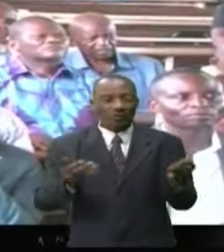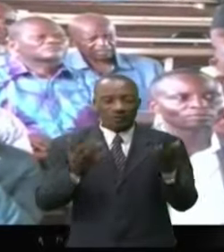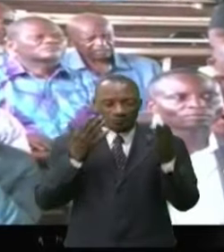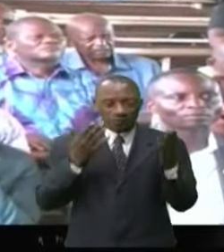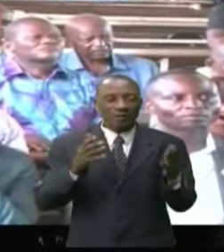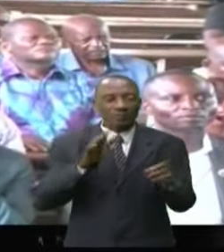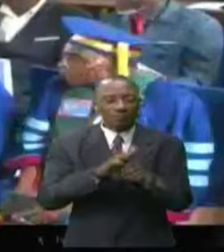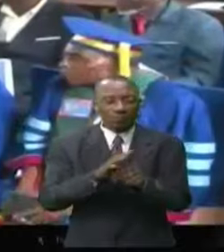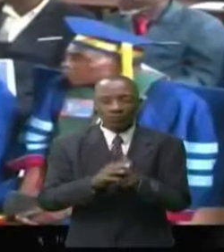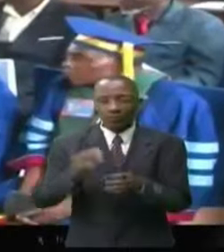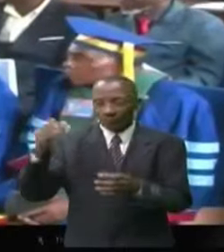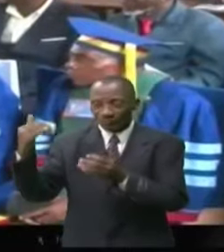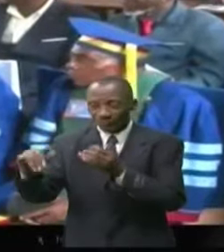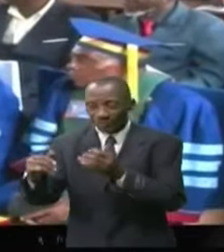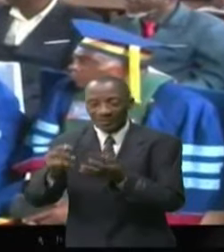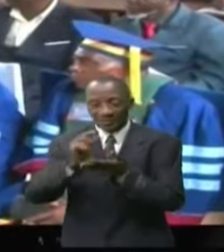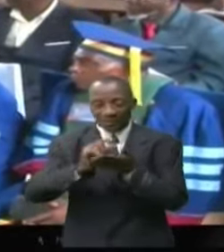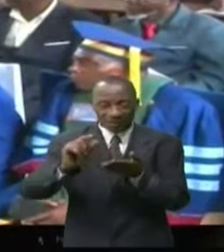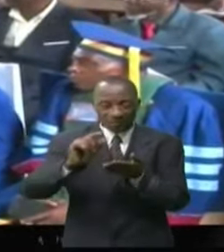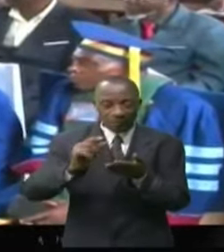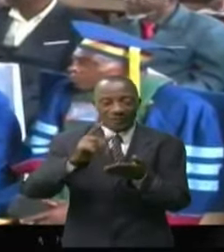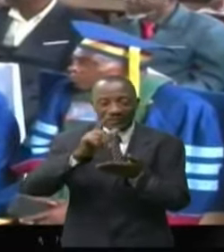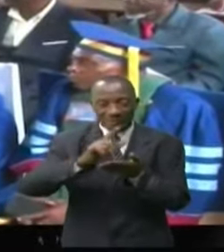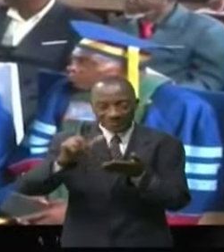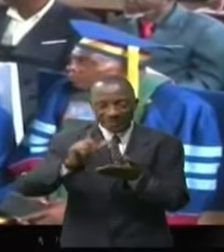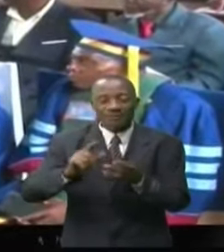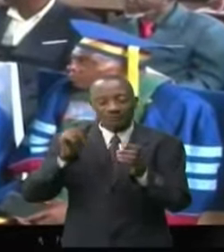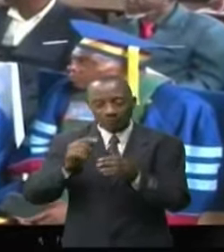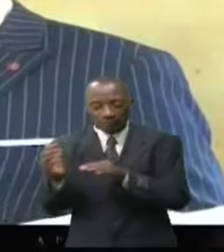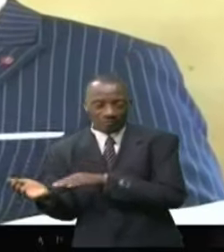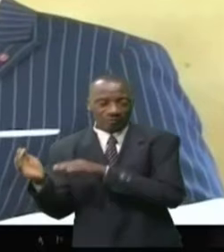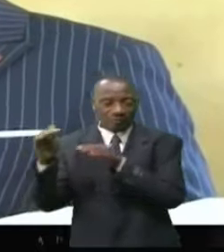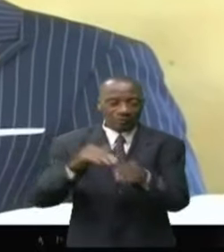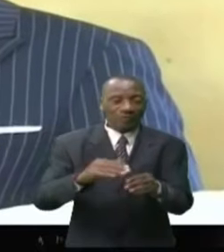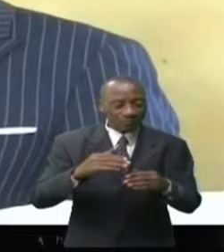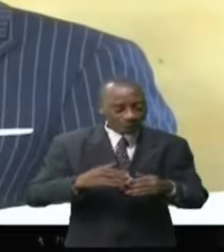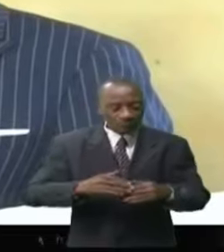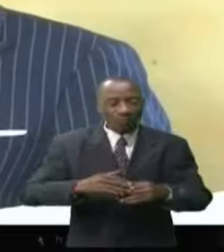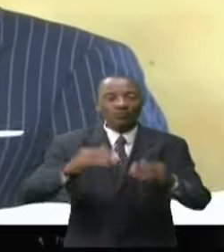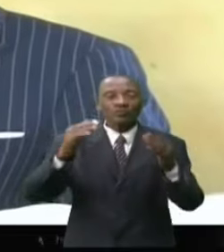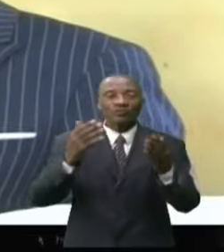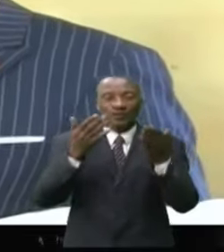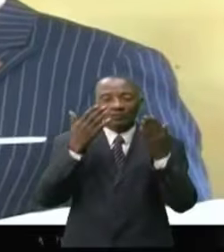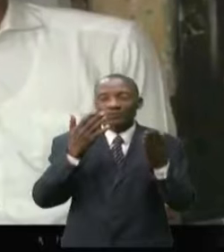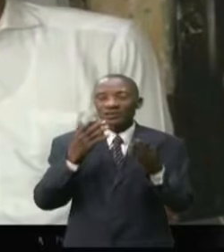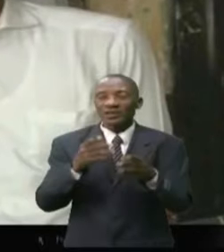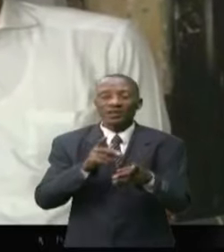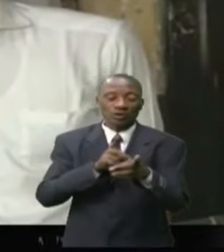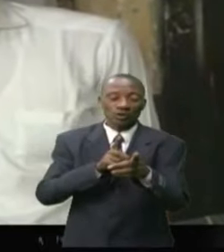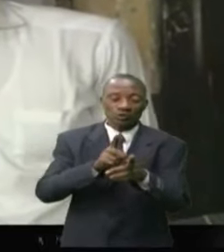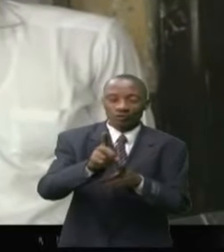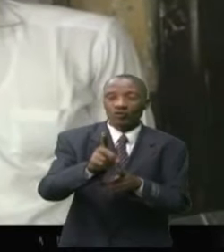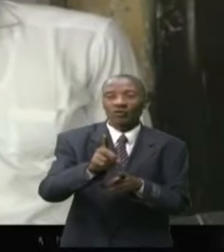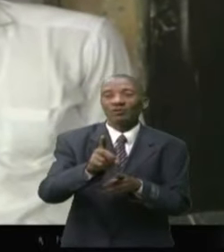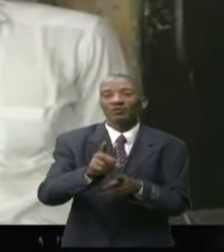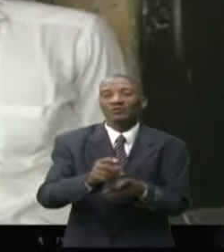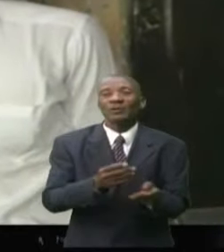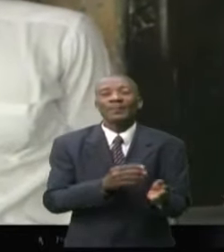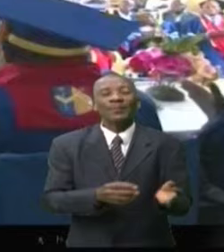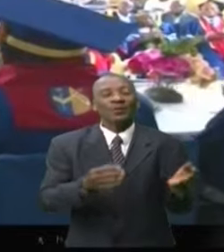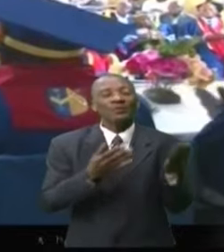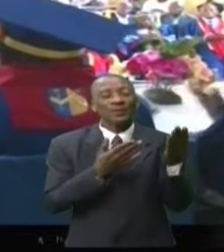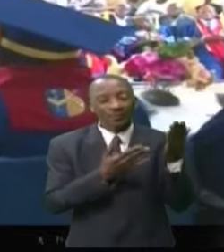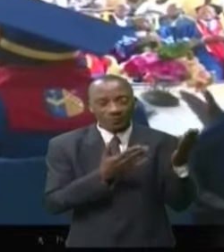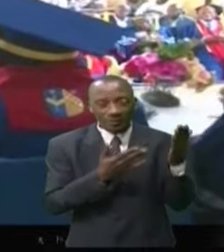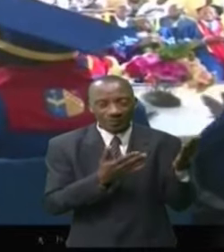l'ISP et l'étudiant Christophe Kabunda a remercié au nom de ses collègues le conseil de gestion de l'ISP pour les efforts consentis